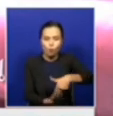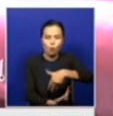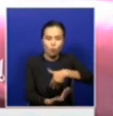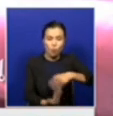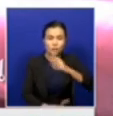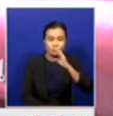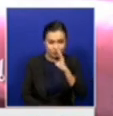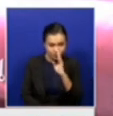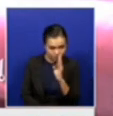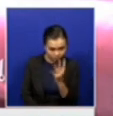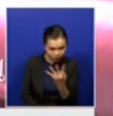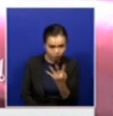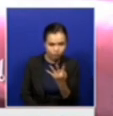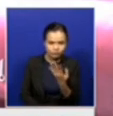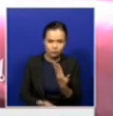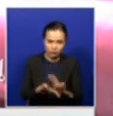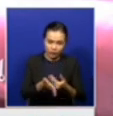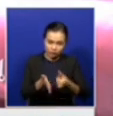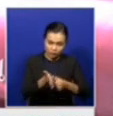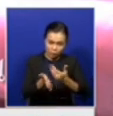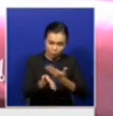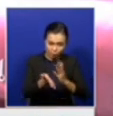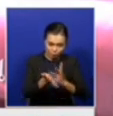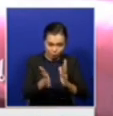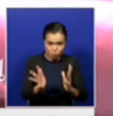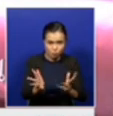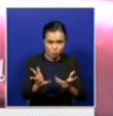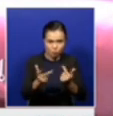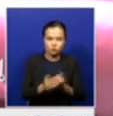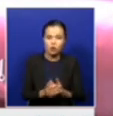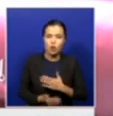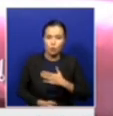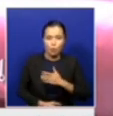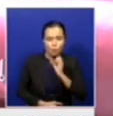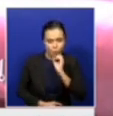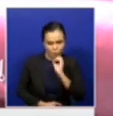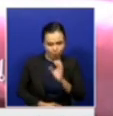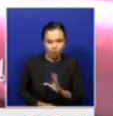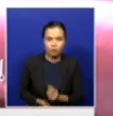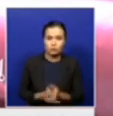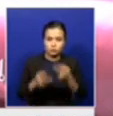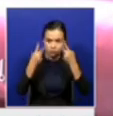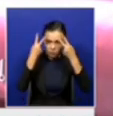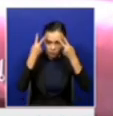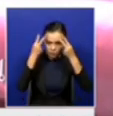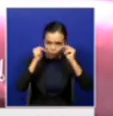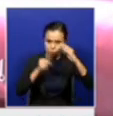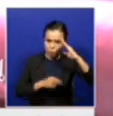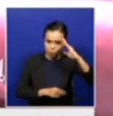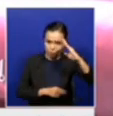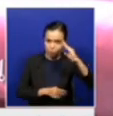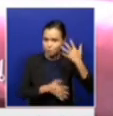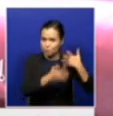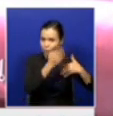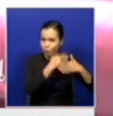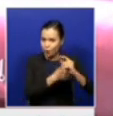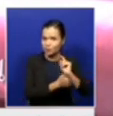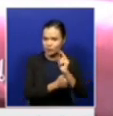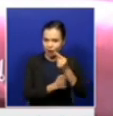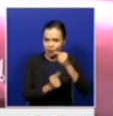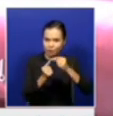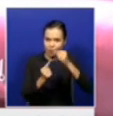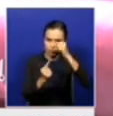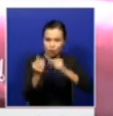จะใช้หนี้หมดผมเลยกราบเรียนท่านประธานครับว่าท่านนายกกำลังจะสร้างประวัติศาสตร์หน้าใหม่ให้กับประเทศไท